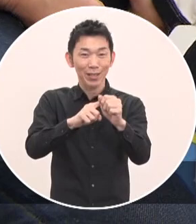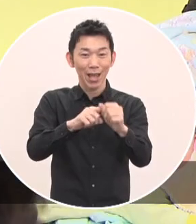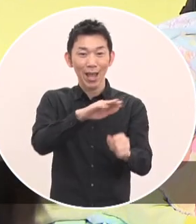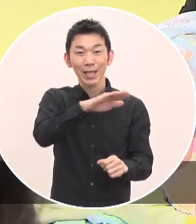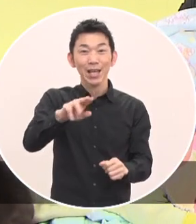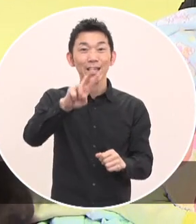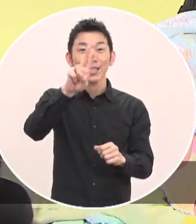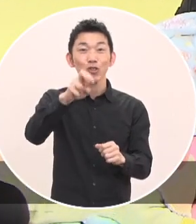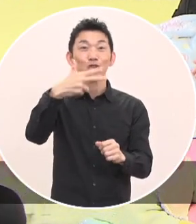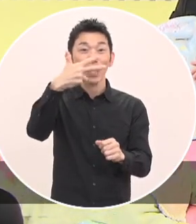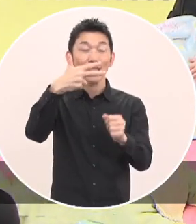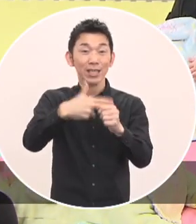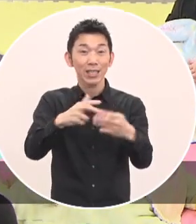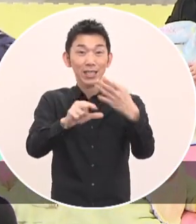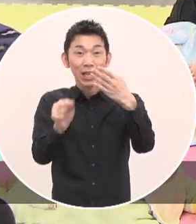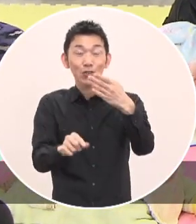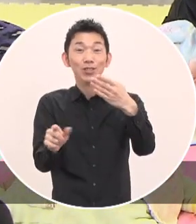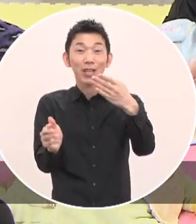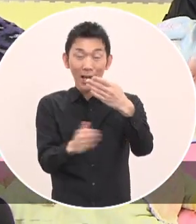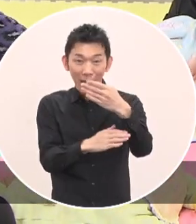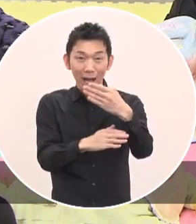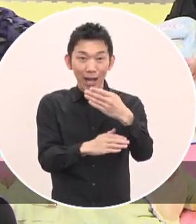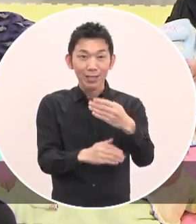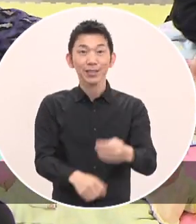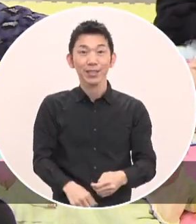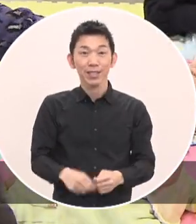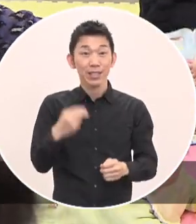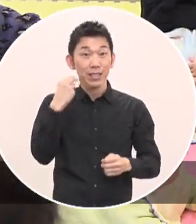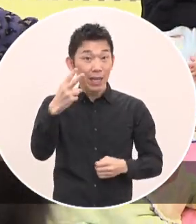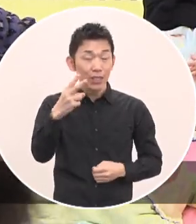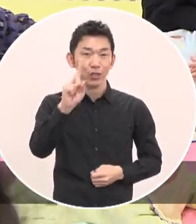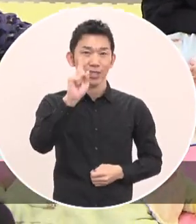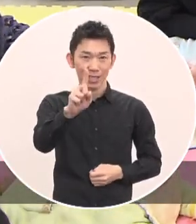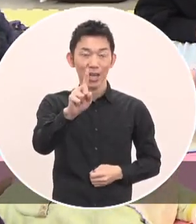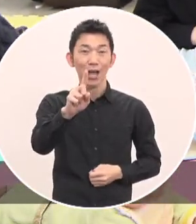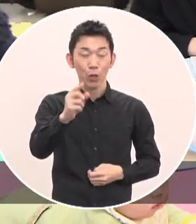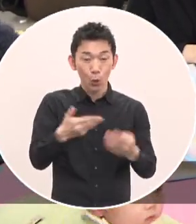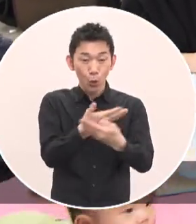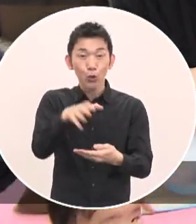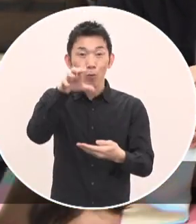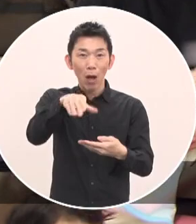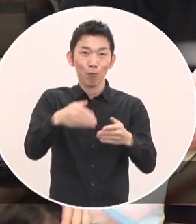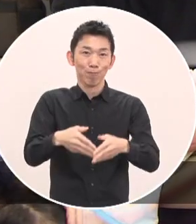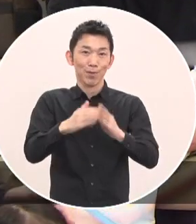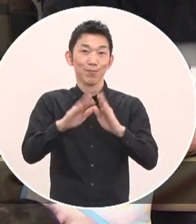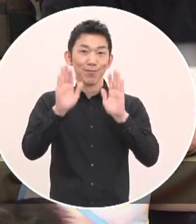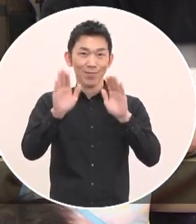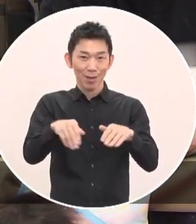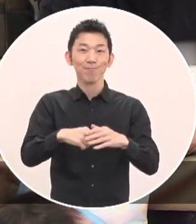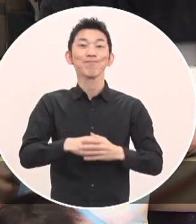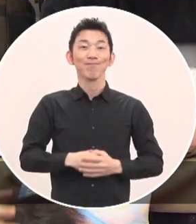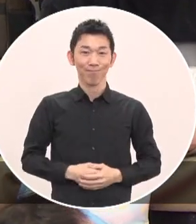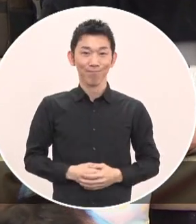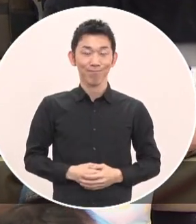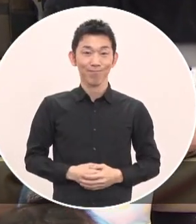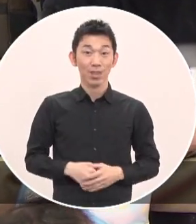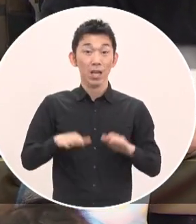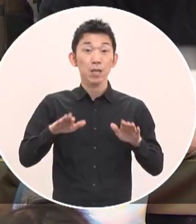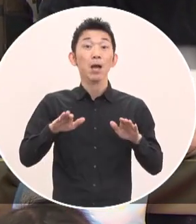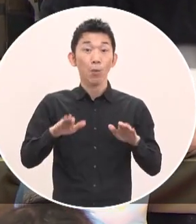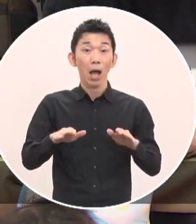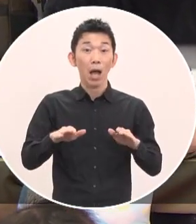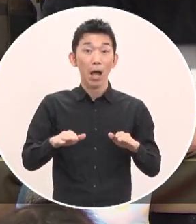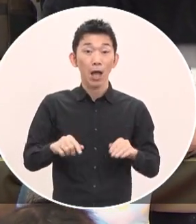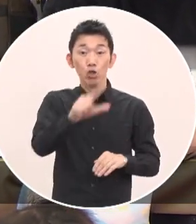年4月よりに影に1回お母さんたちの交流の場としてバンダ広場を開設しました現在は毎月